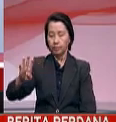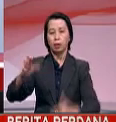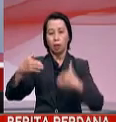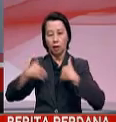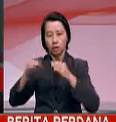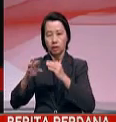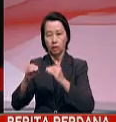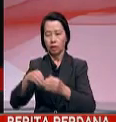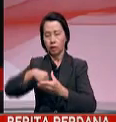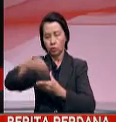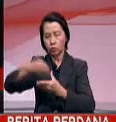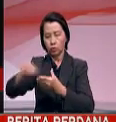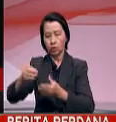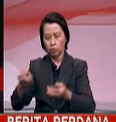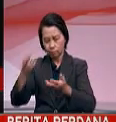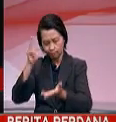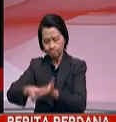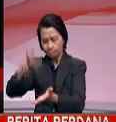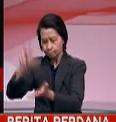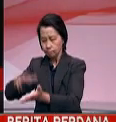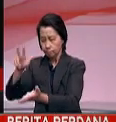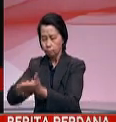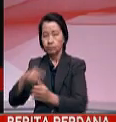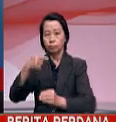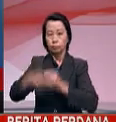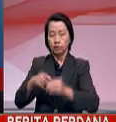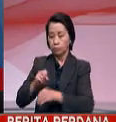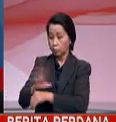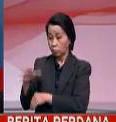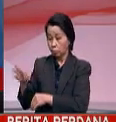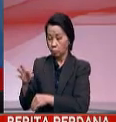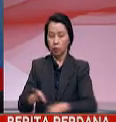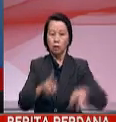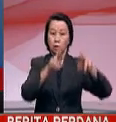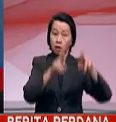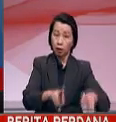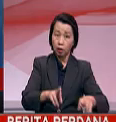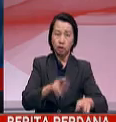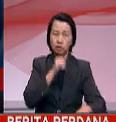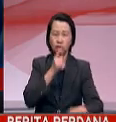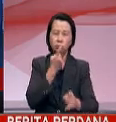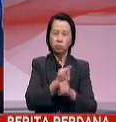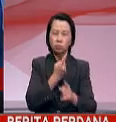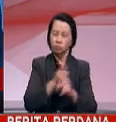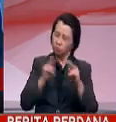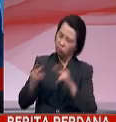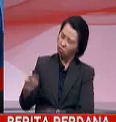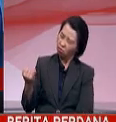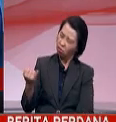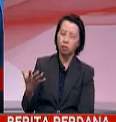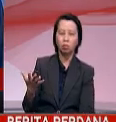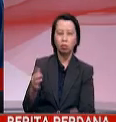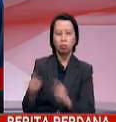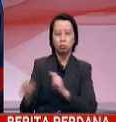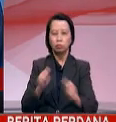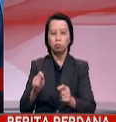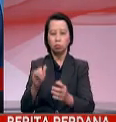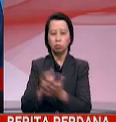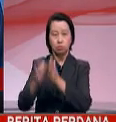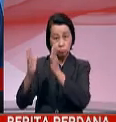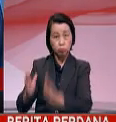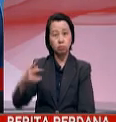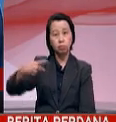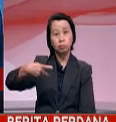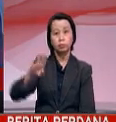dan mengeluarkan beberapa resolusi mengenai COVID-19, rakyat tidak benar-benar melihat kesan langsung tindakan badan